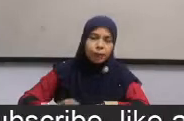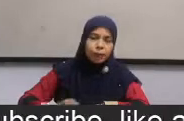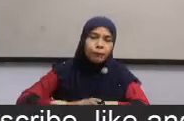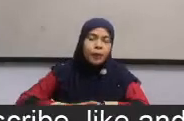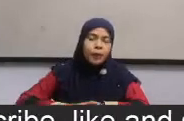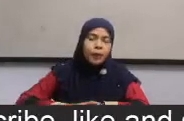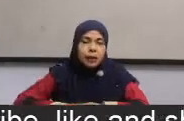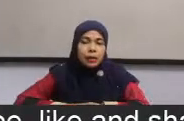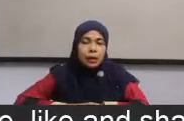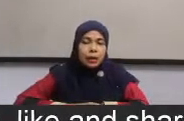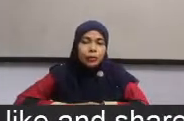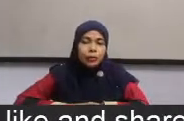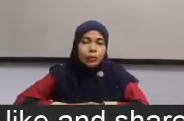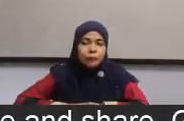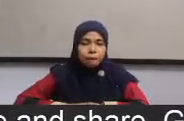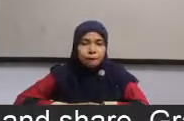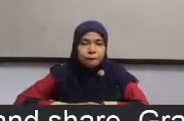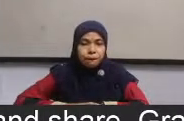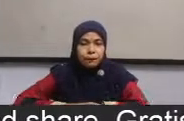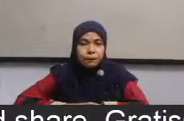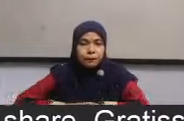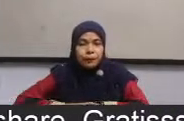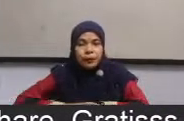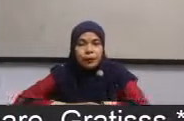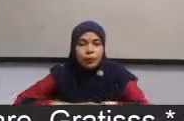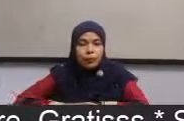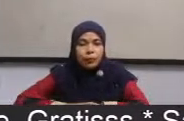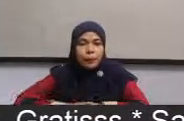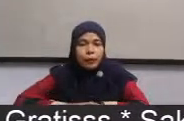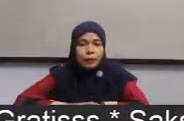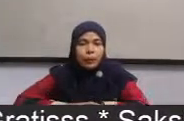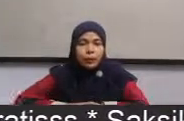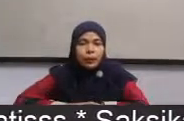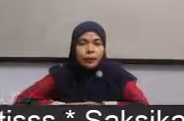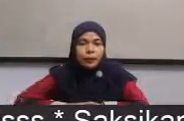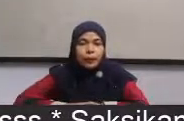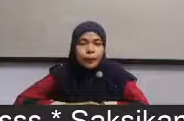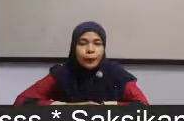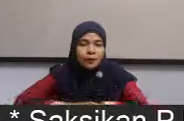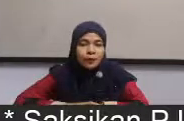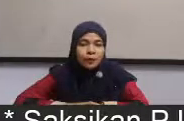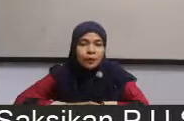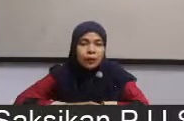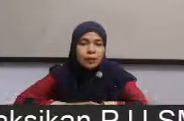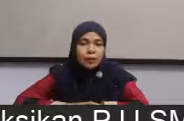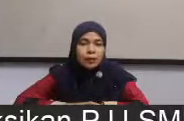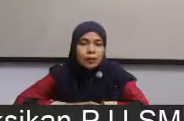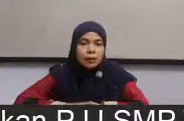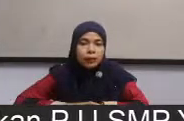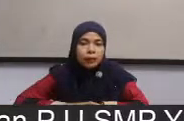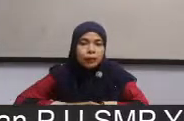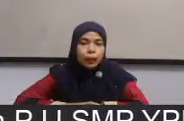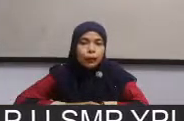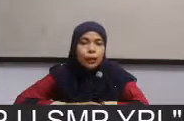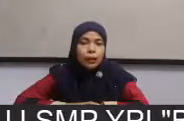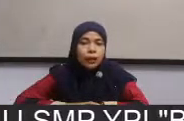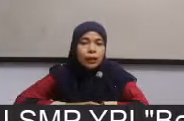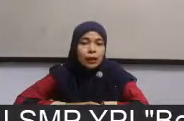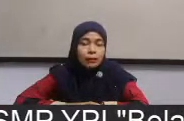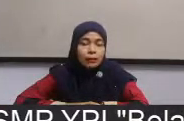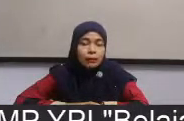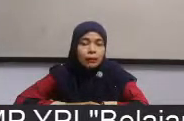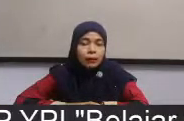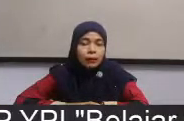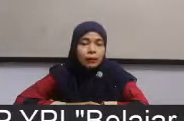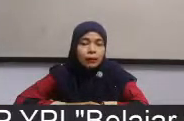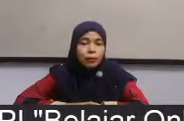daerah-daerah yang berikutnya Hai upaya yang berikutnya memperkuat persatuan dan kesatuan untuk melindungi